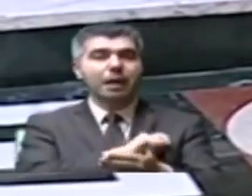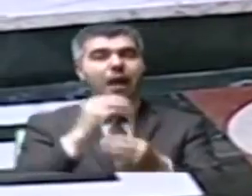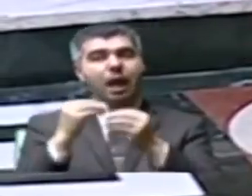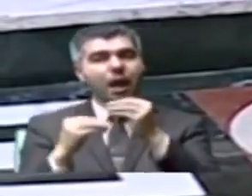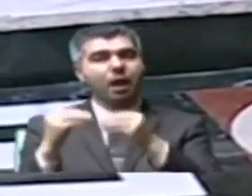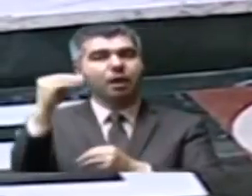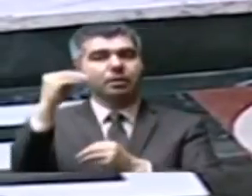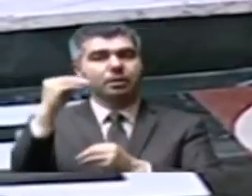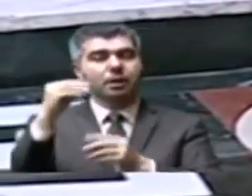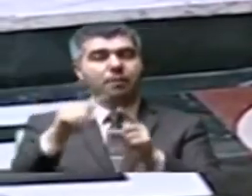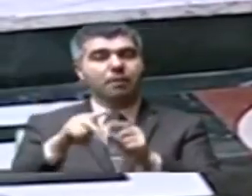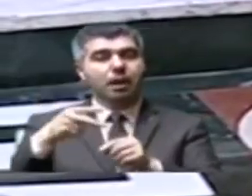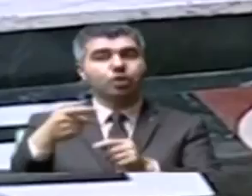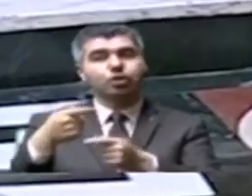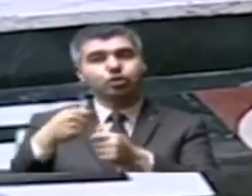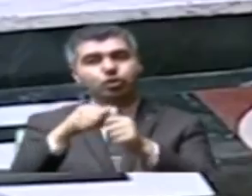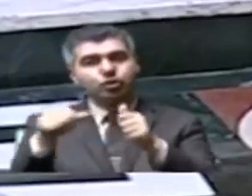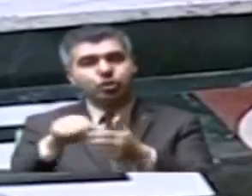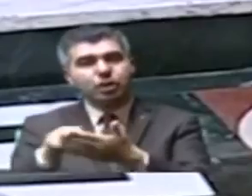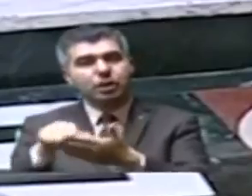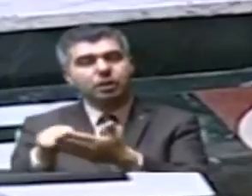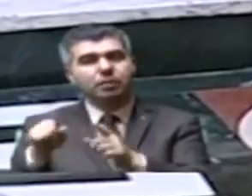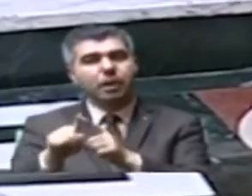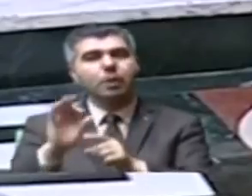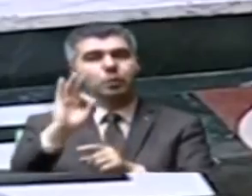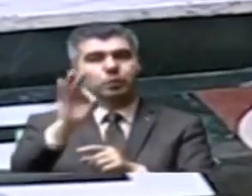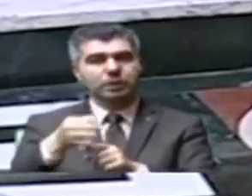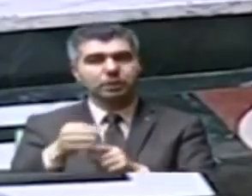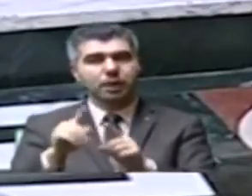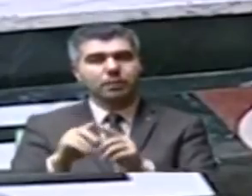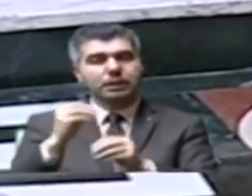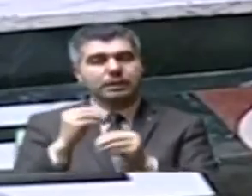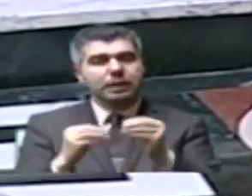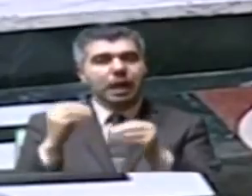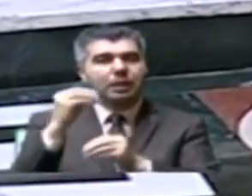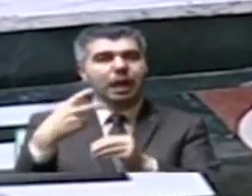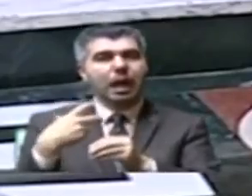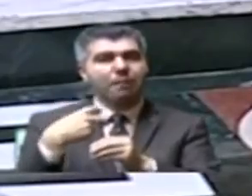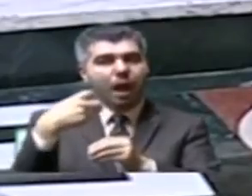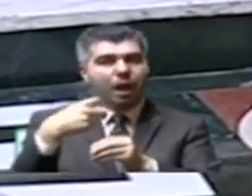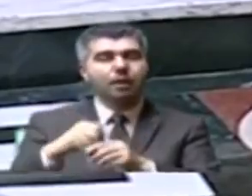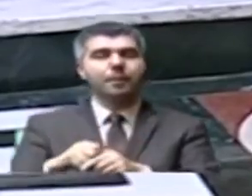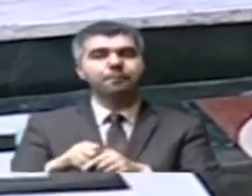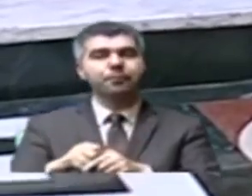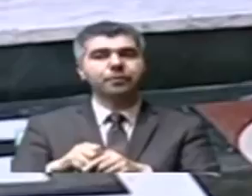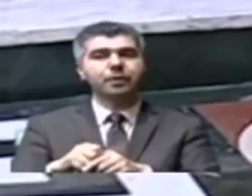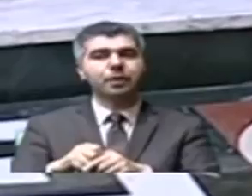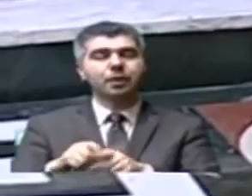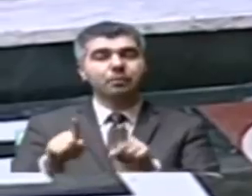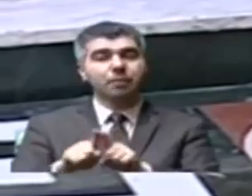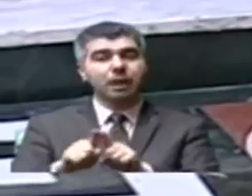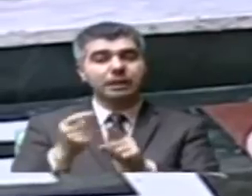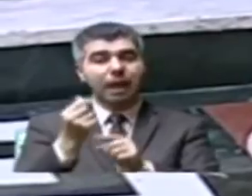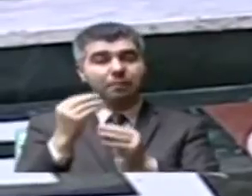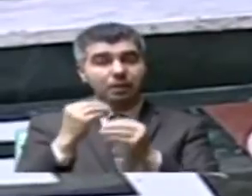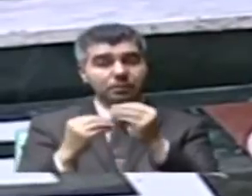حنا ما كنتجوش البترول، حنا كنشتريوه من برا. معاك الحق أن الهامش ديال الربح تزاد، ولكن ماشي هو اللي وصل الثمن